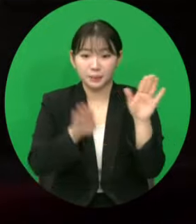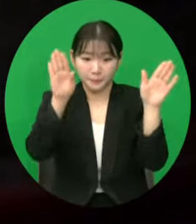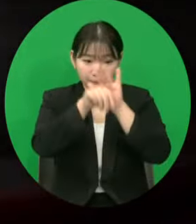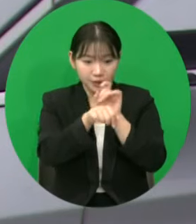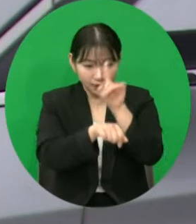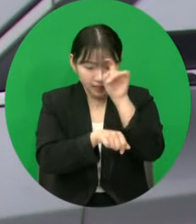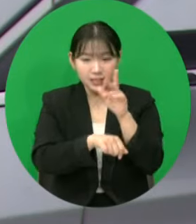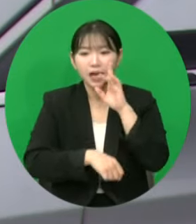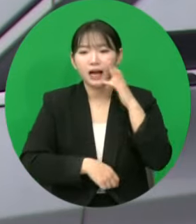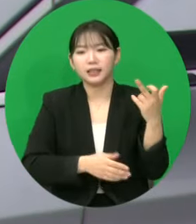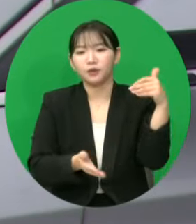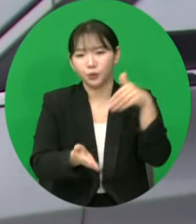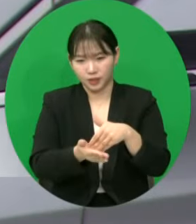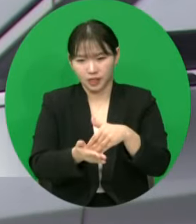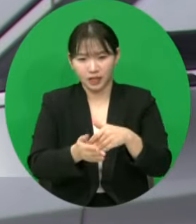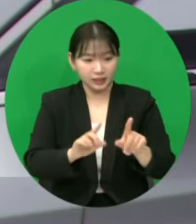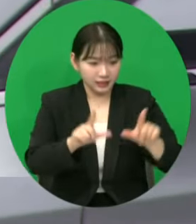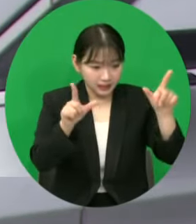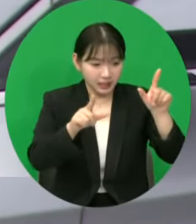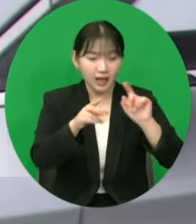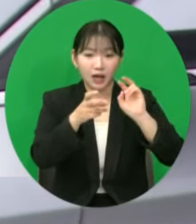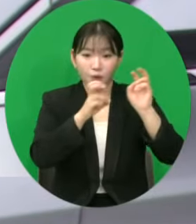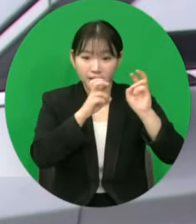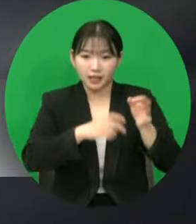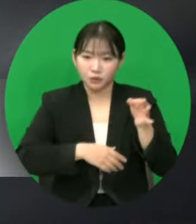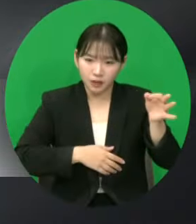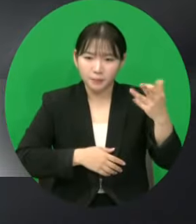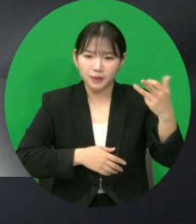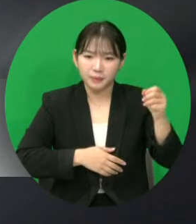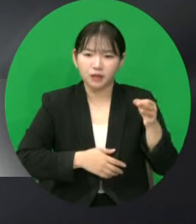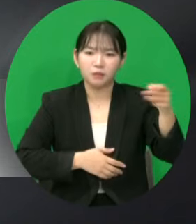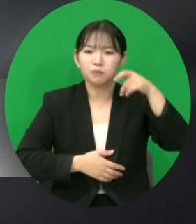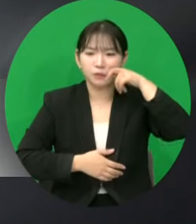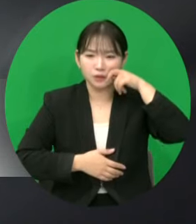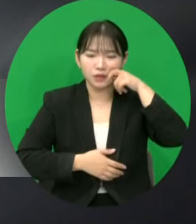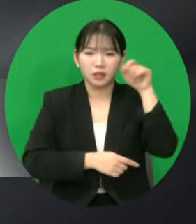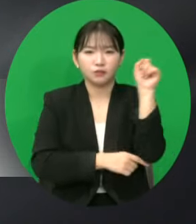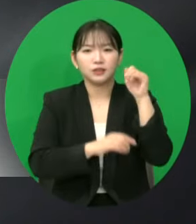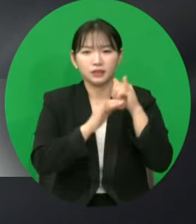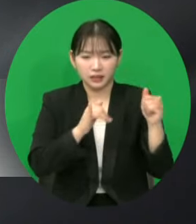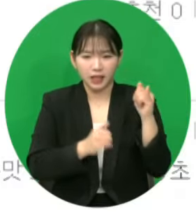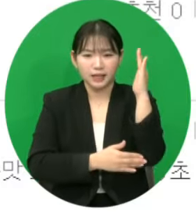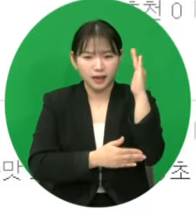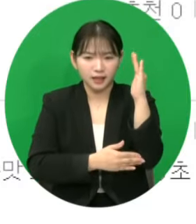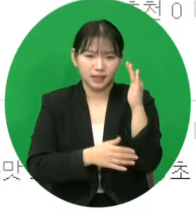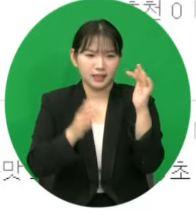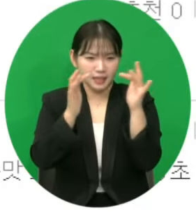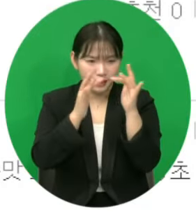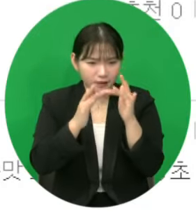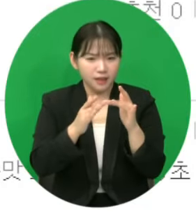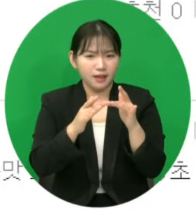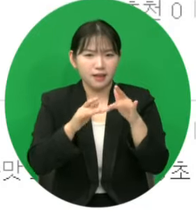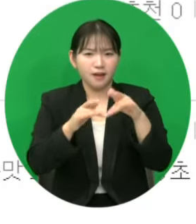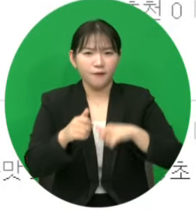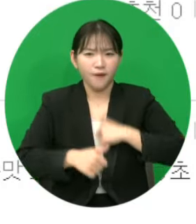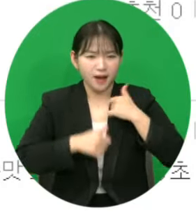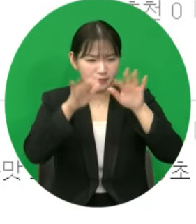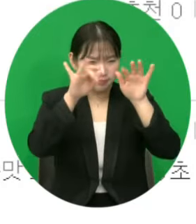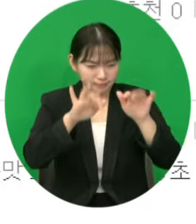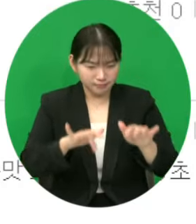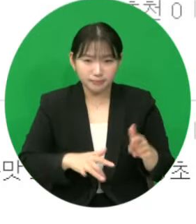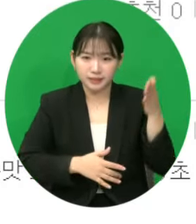택시. 당일 회사에 내야 하는 18만 원도 내지 못했다는 이 택시 기사의 사연에 온라인에서는 분노의 목소리가